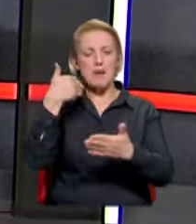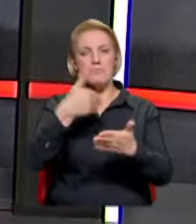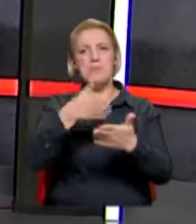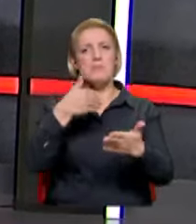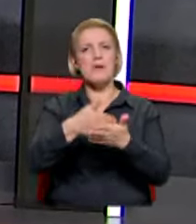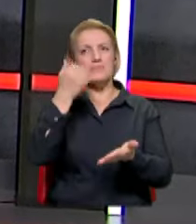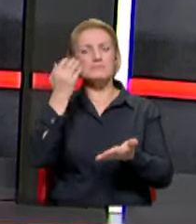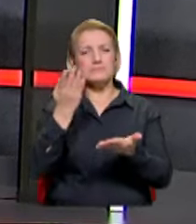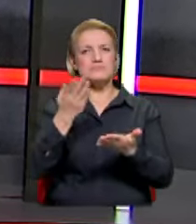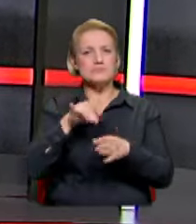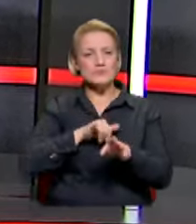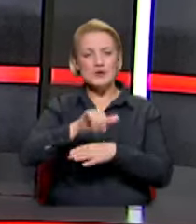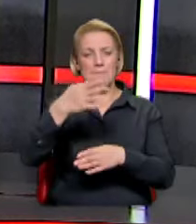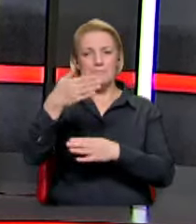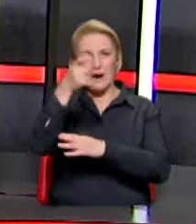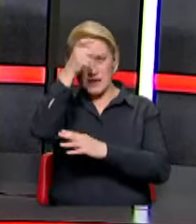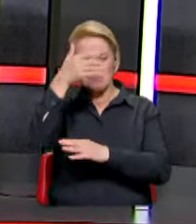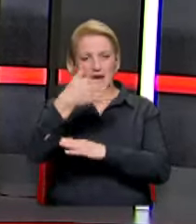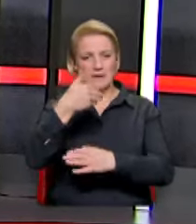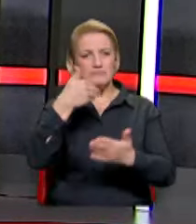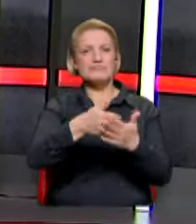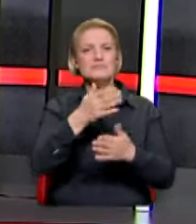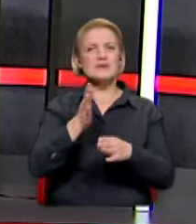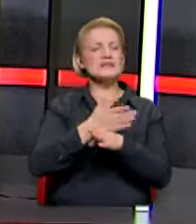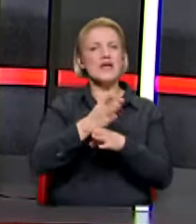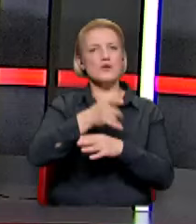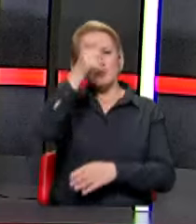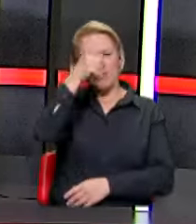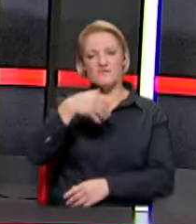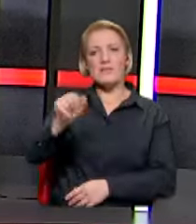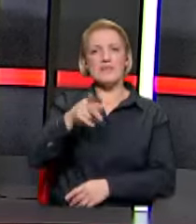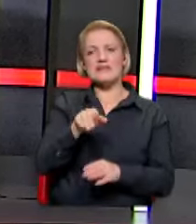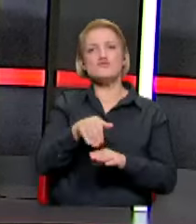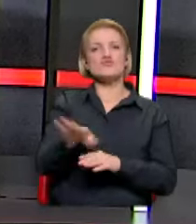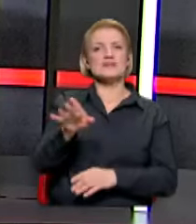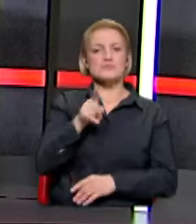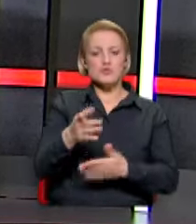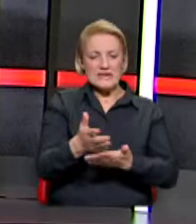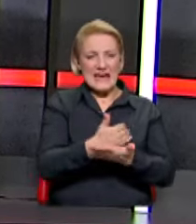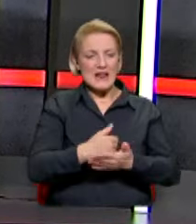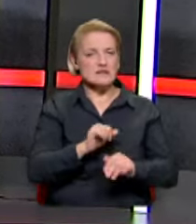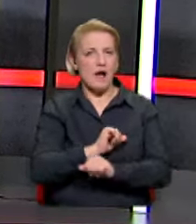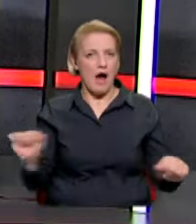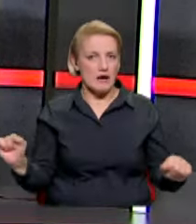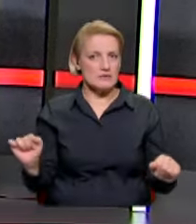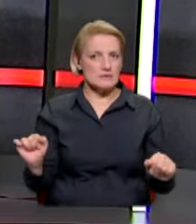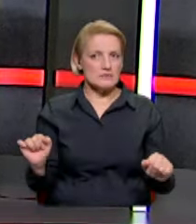Türkiye'nin şimdi bu uçakları kullanan sana vermediler sen çıktın oradan çıkartıldı bu gelirden de